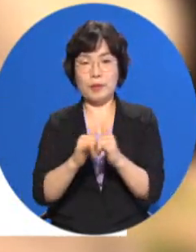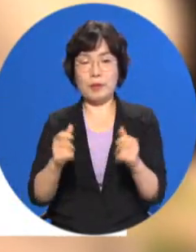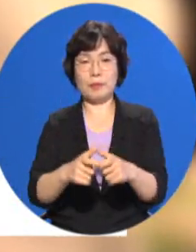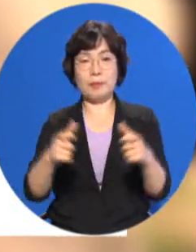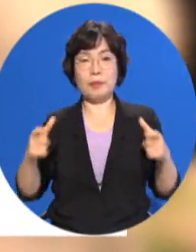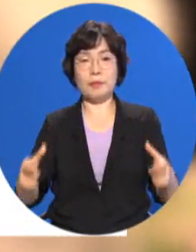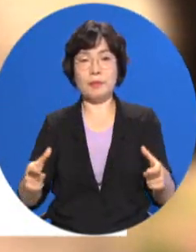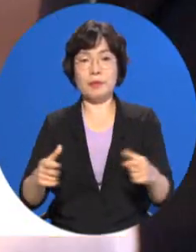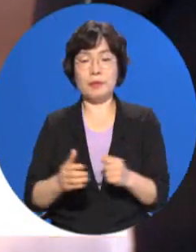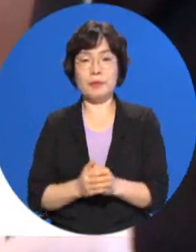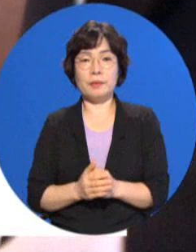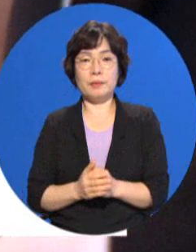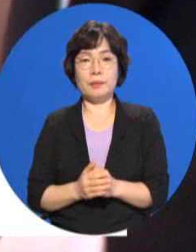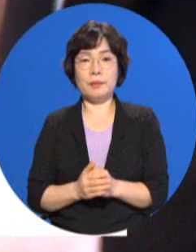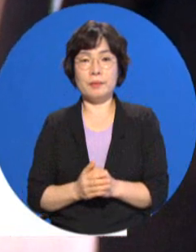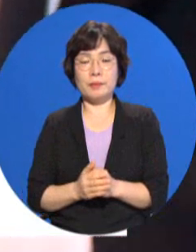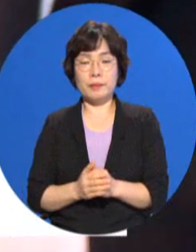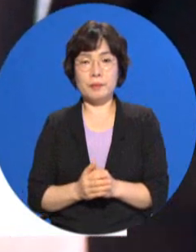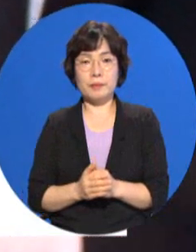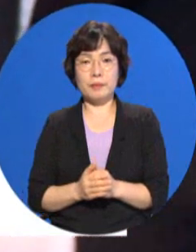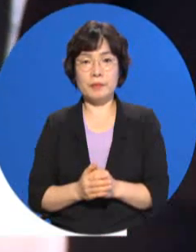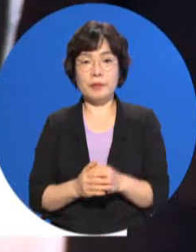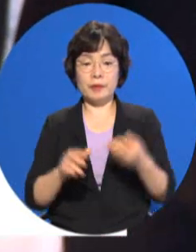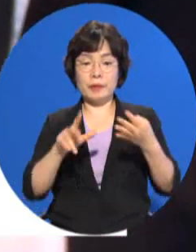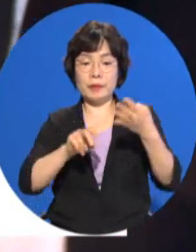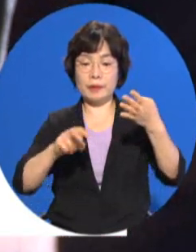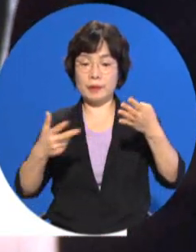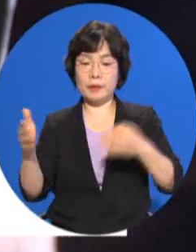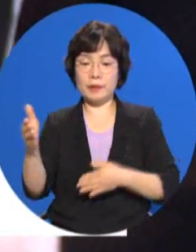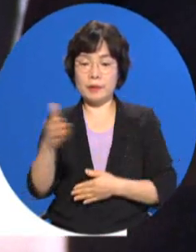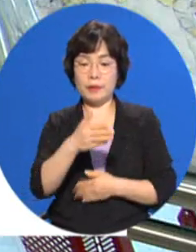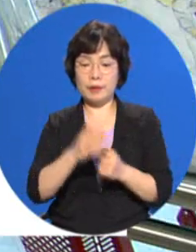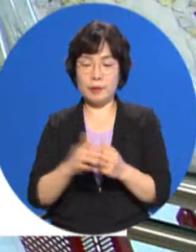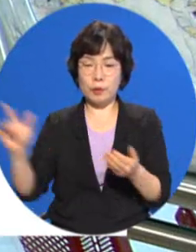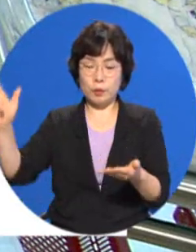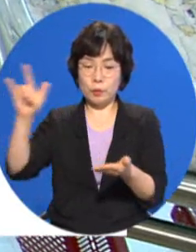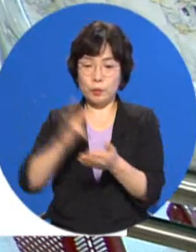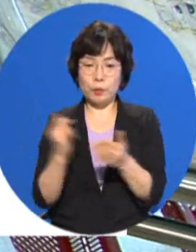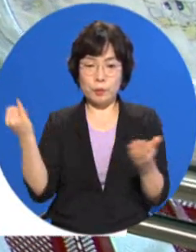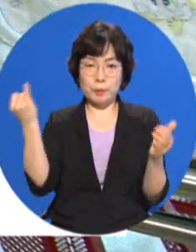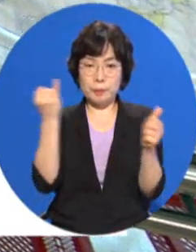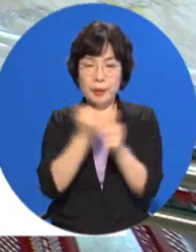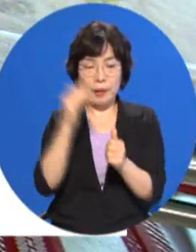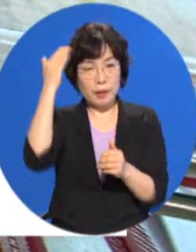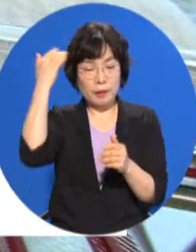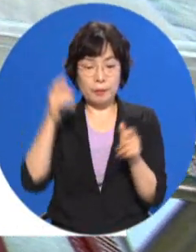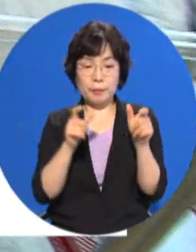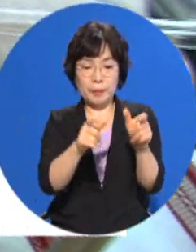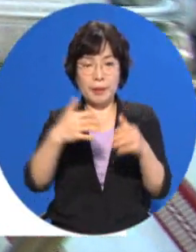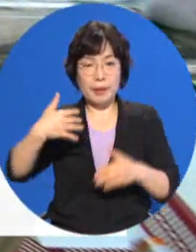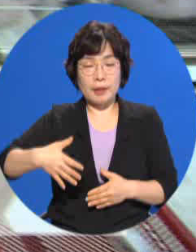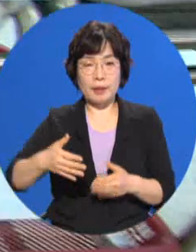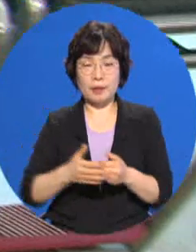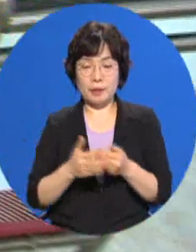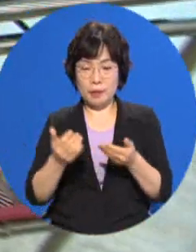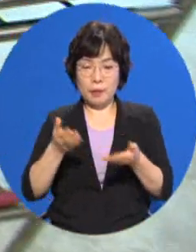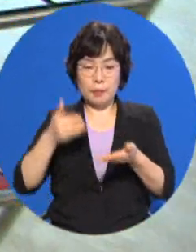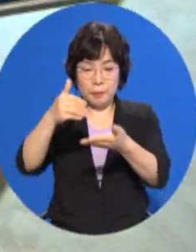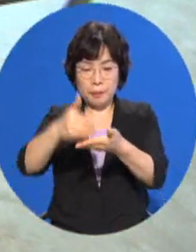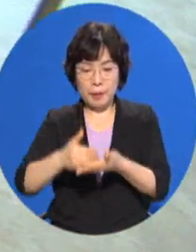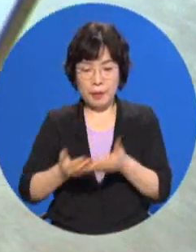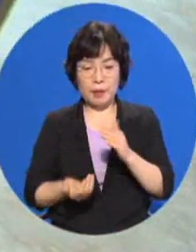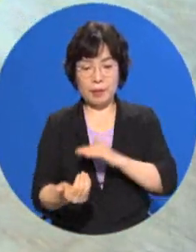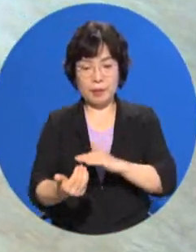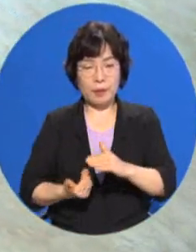했습니다. 이에 맞춰 광양시는 오는 27일부터 국적을 취득하지 못한 결혼 이민자와 신생아 세대의 신청을 받을